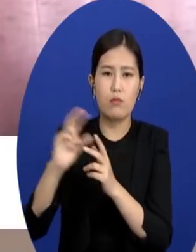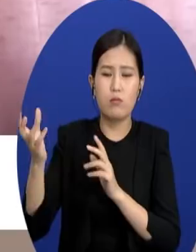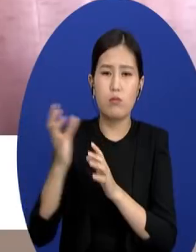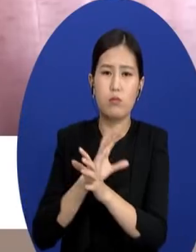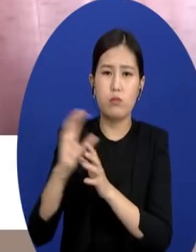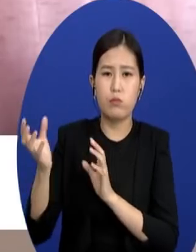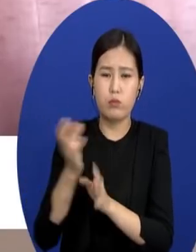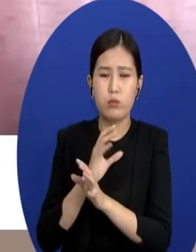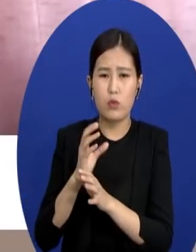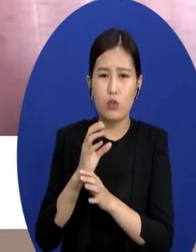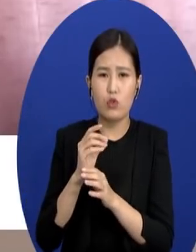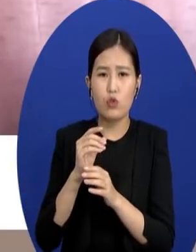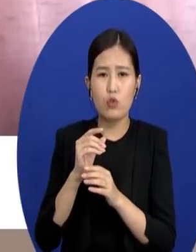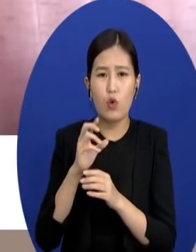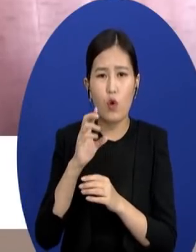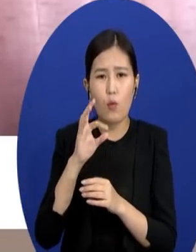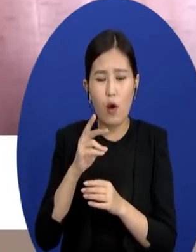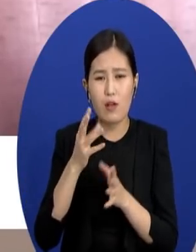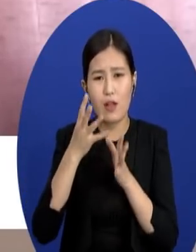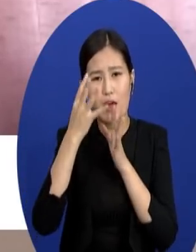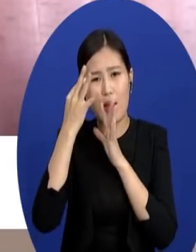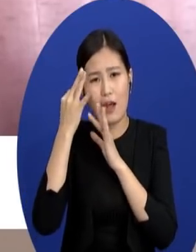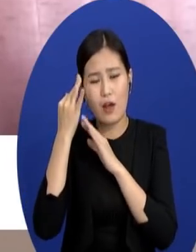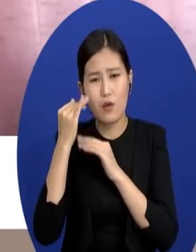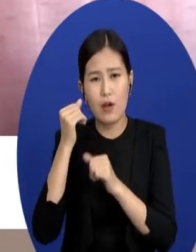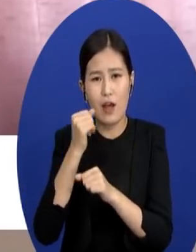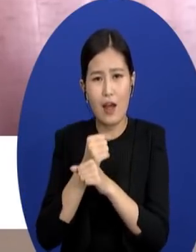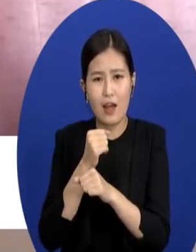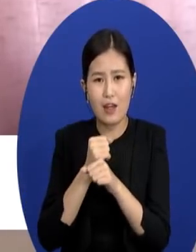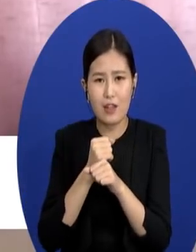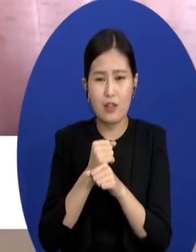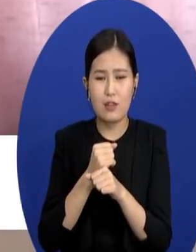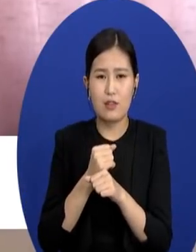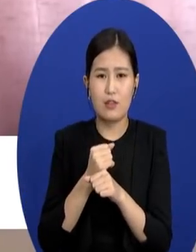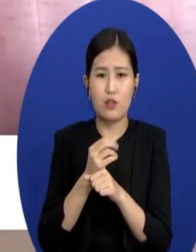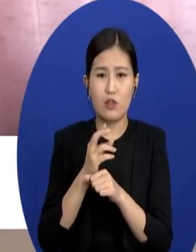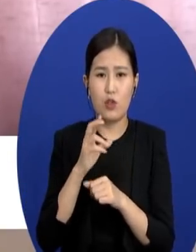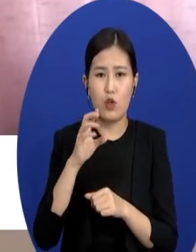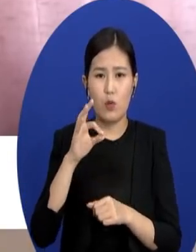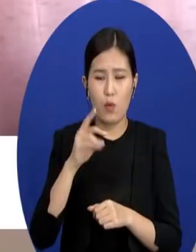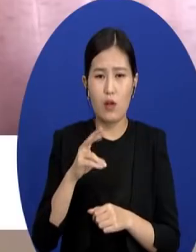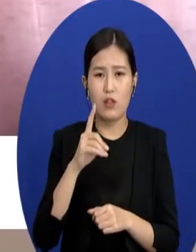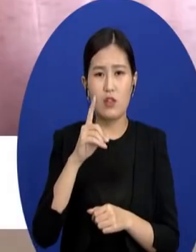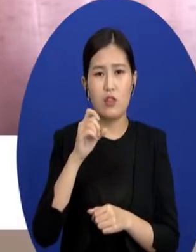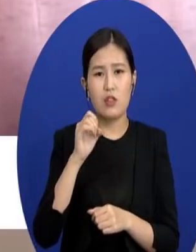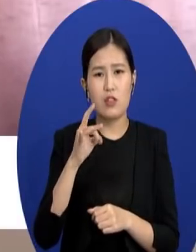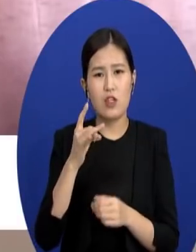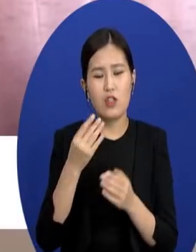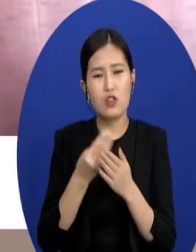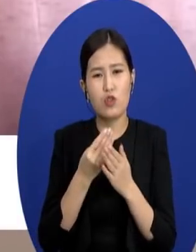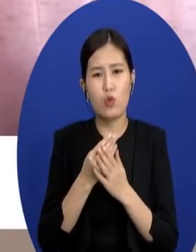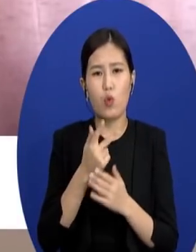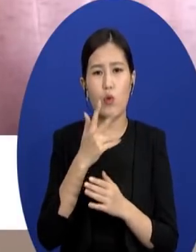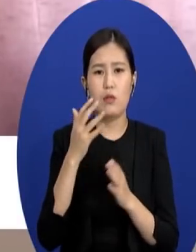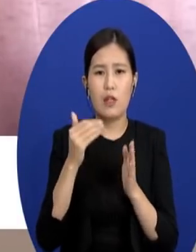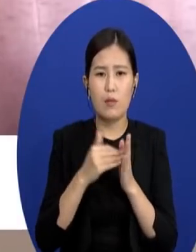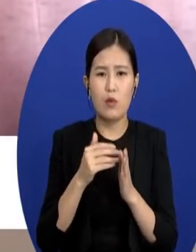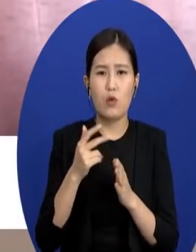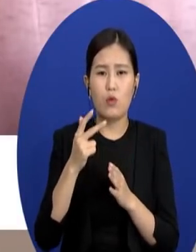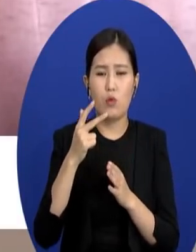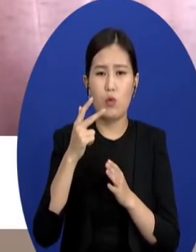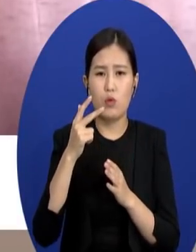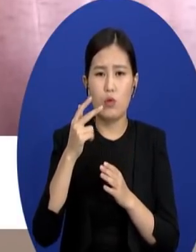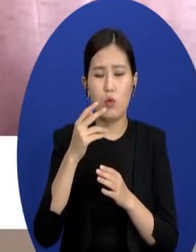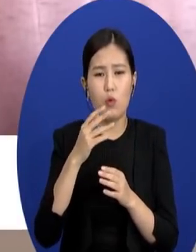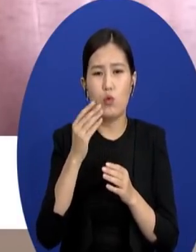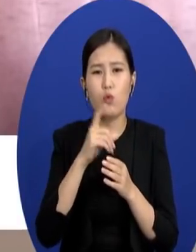байх юм бол бид нар чинь бас нэг 10 хоног ажилласан 10-10 хоногор ингээд сард одоо 35-35-аар одоо хуваарлах гэхэд